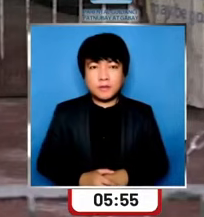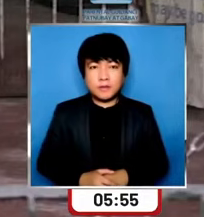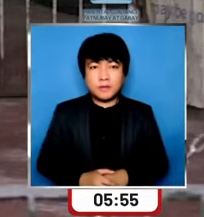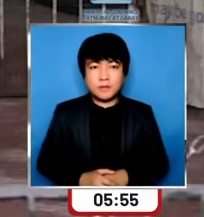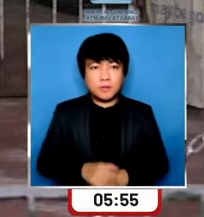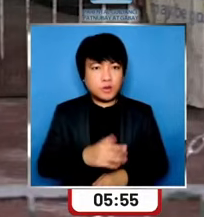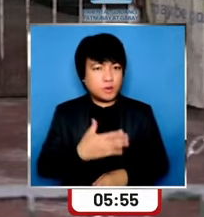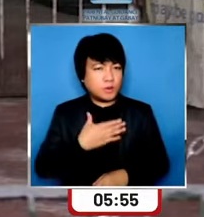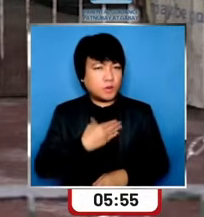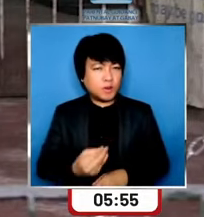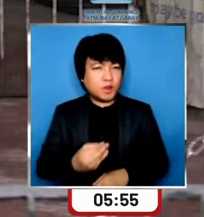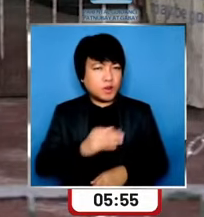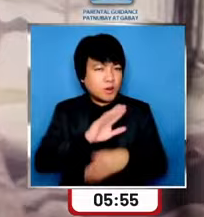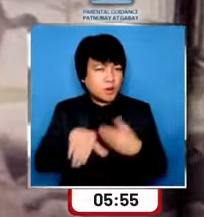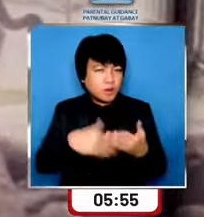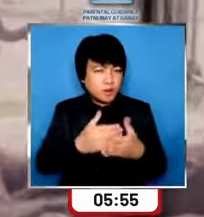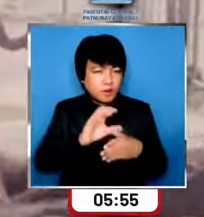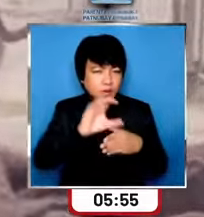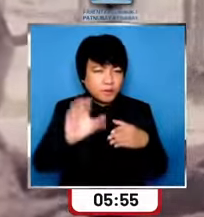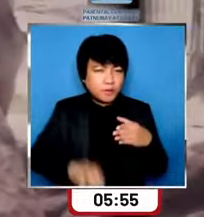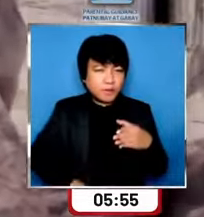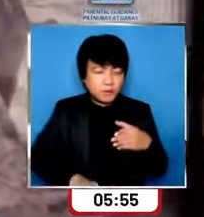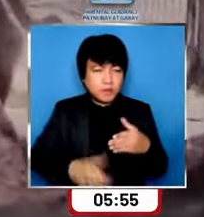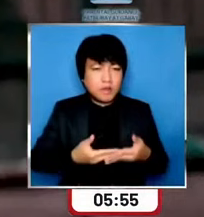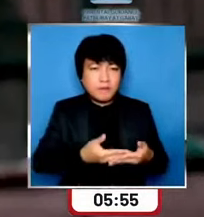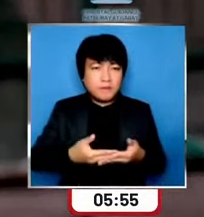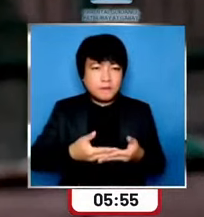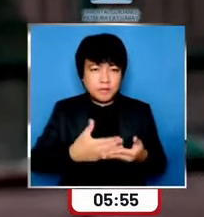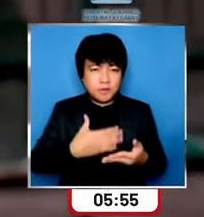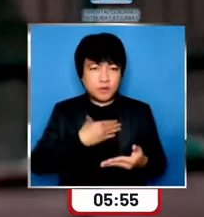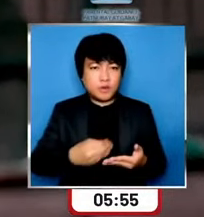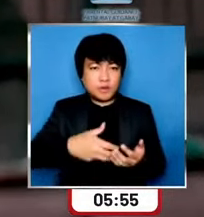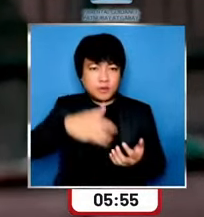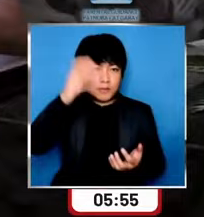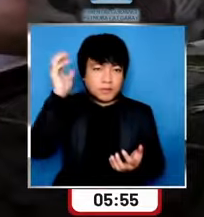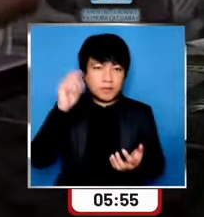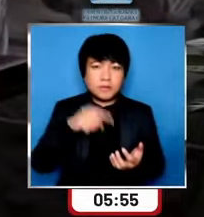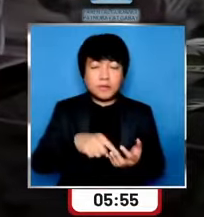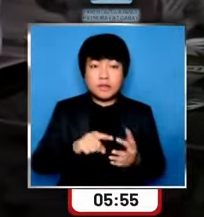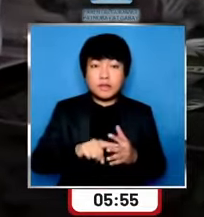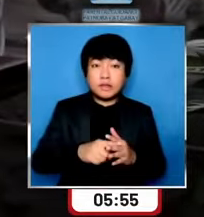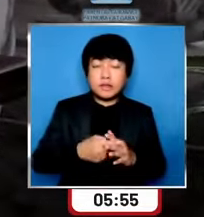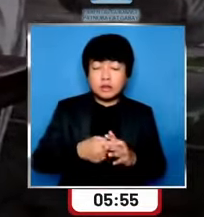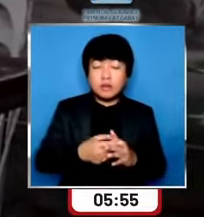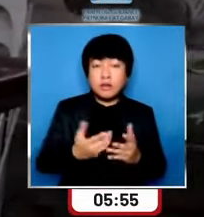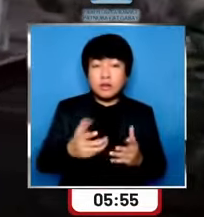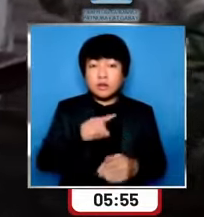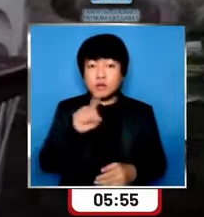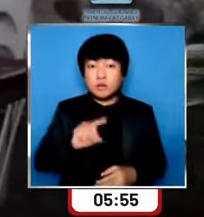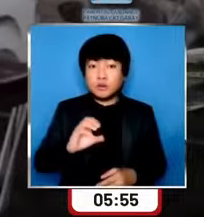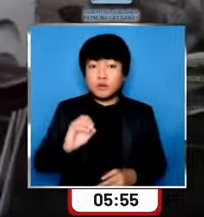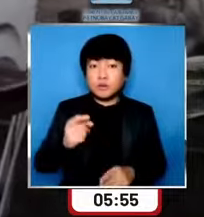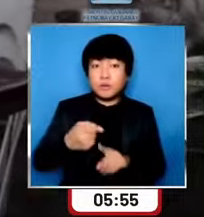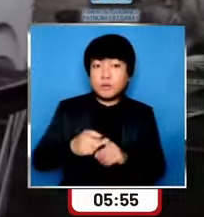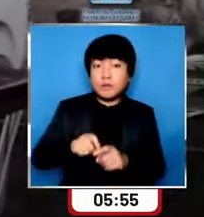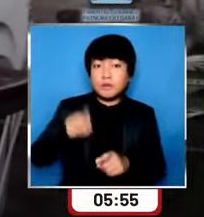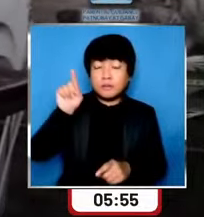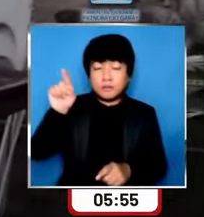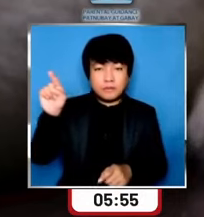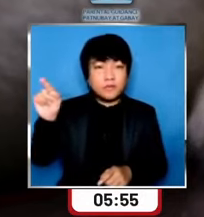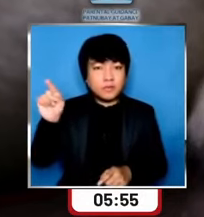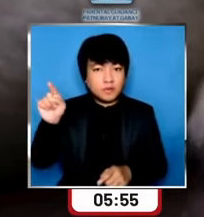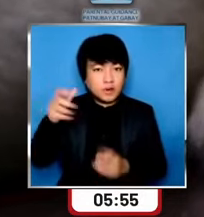white baby lion cub po. Ang kanya mga leon sa Malabon Zoo mula pa raw sa Africa. Pero di raw niya inaasa magiging puti ang magiging supling